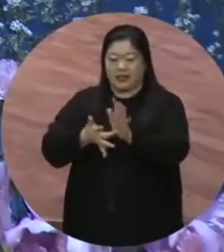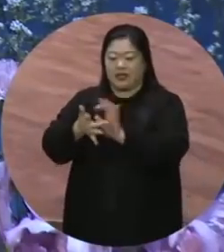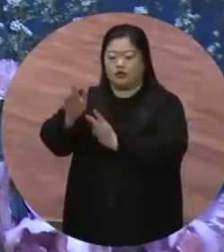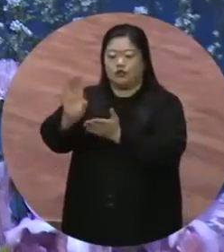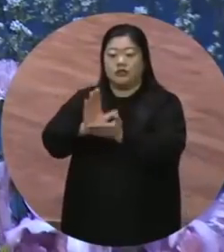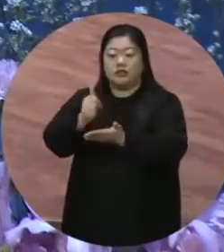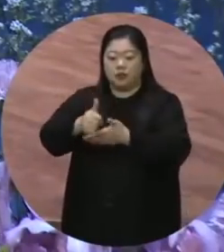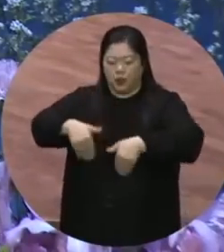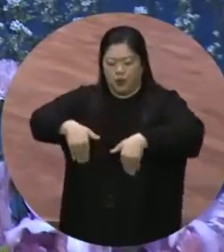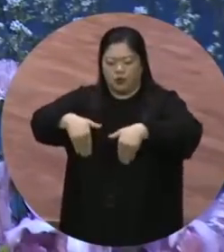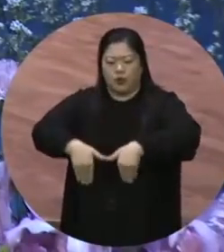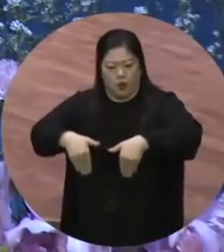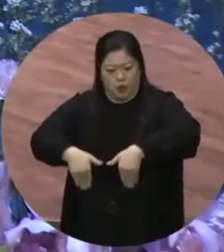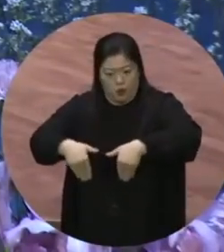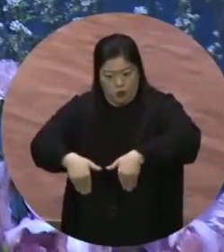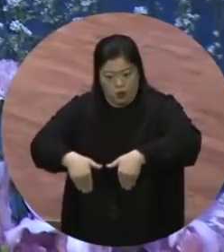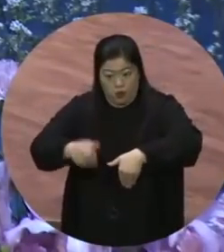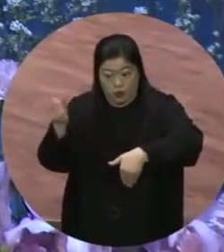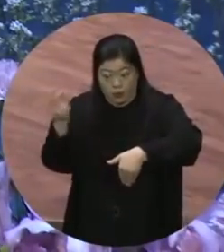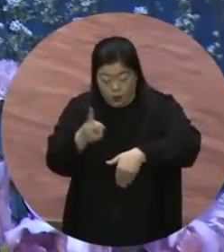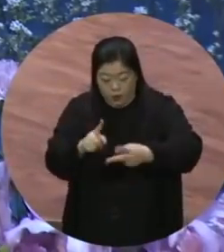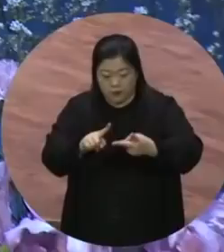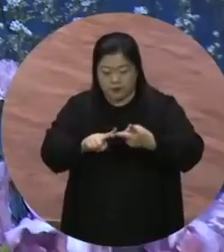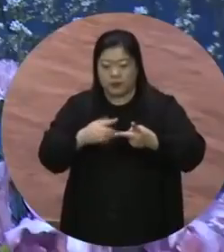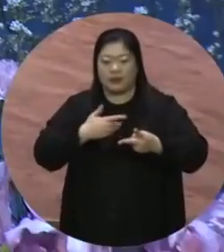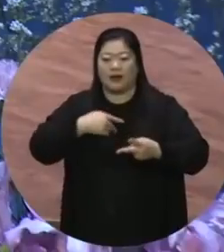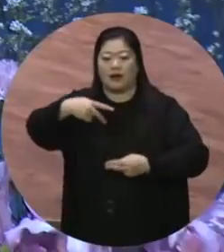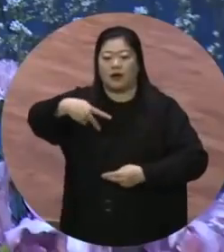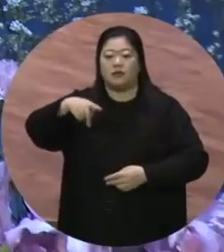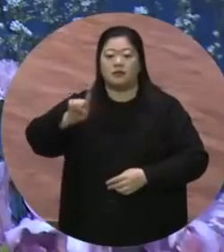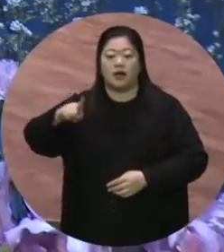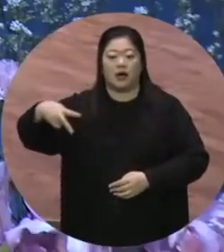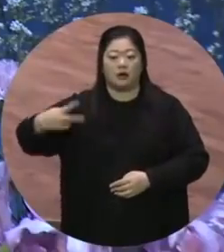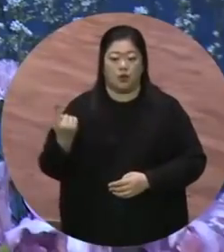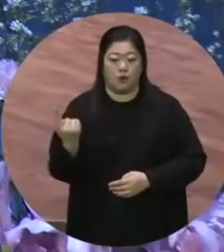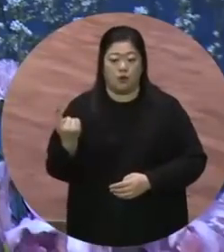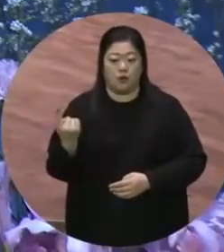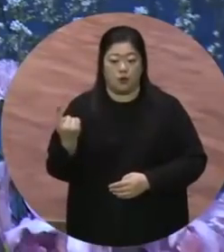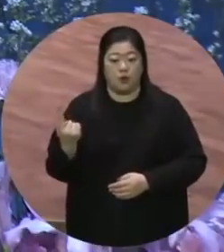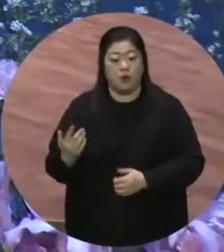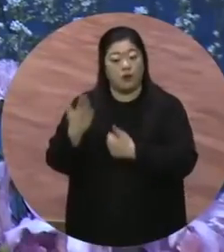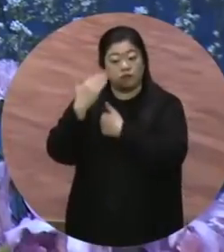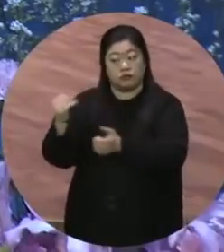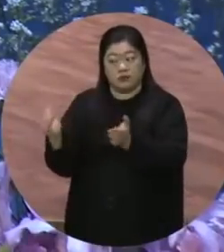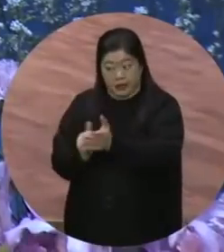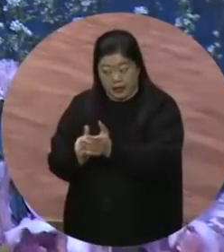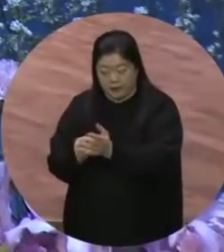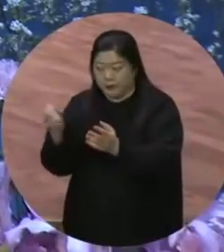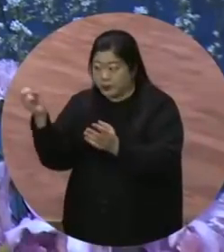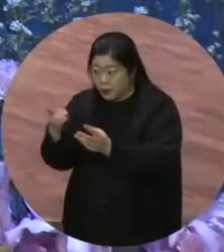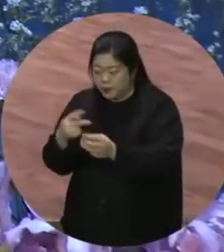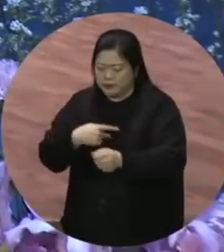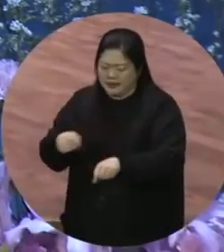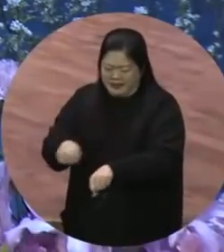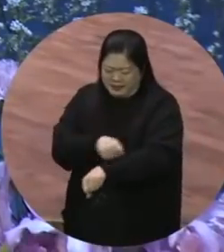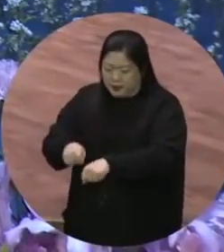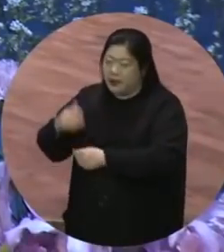그리스도의 종이 되고 예수 그리스도의 사도로 부르심을 받았고 특별히